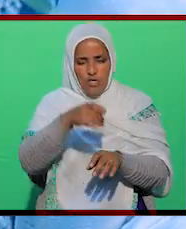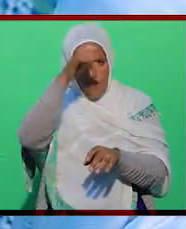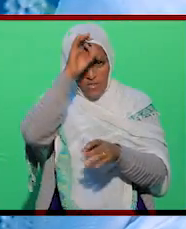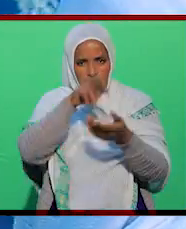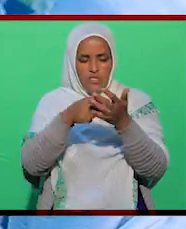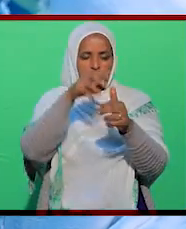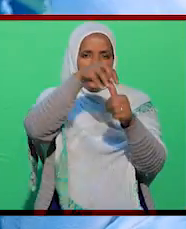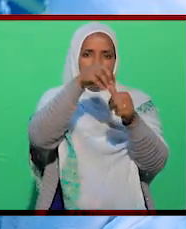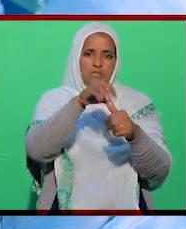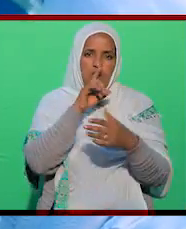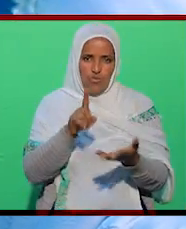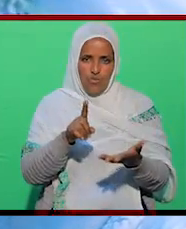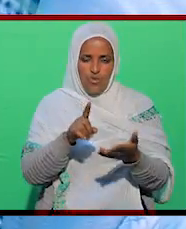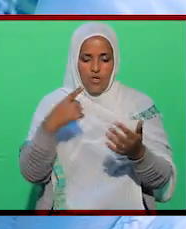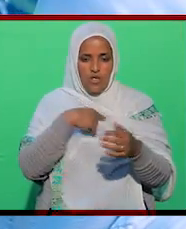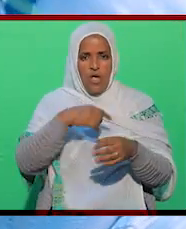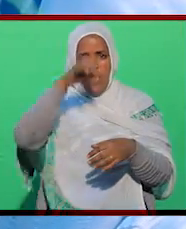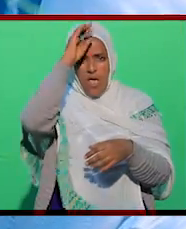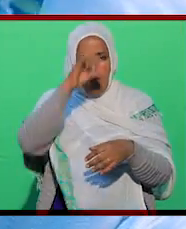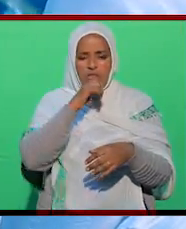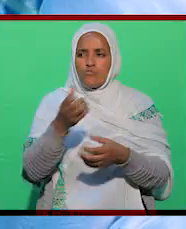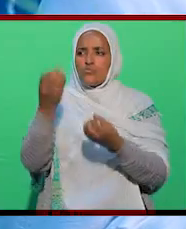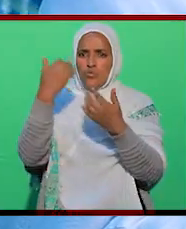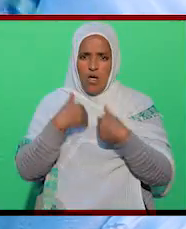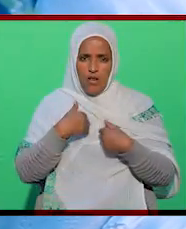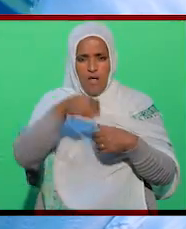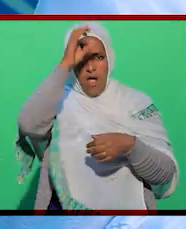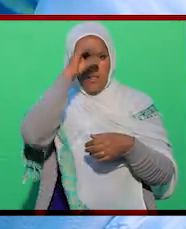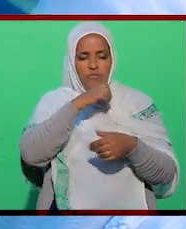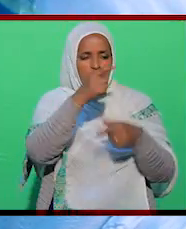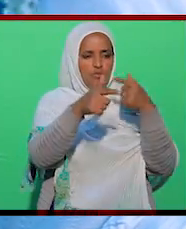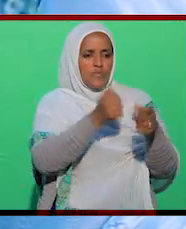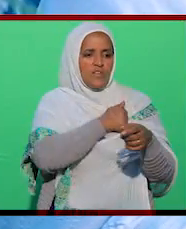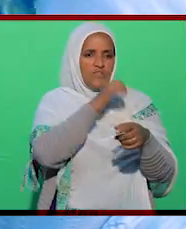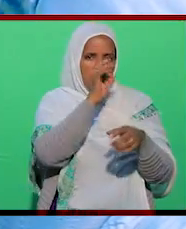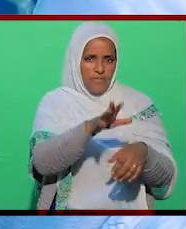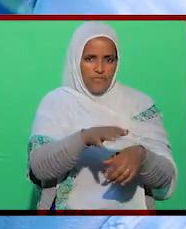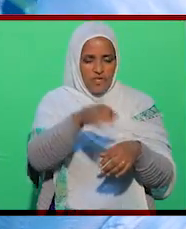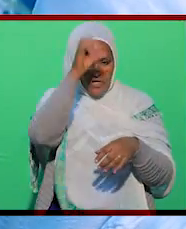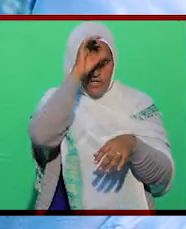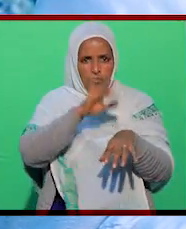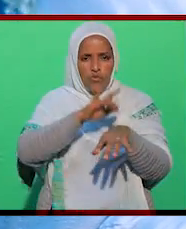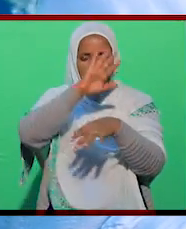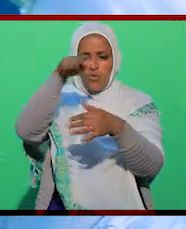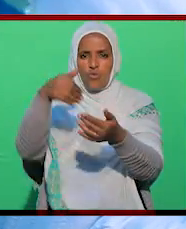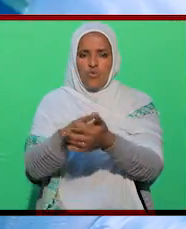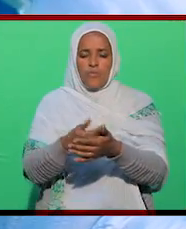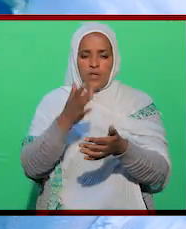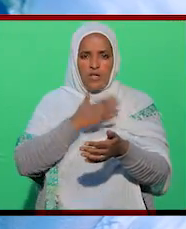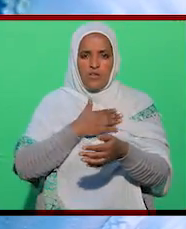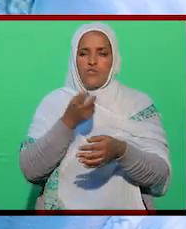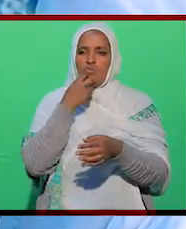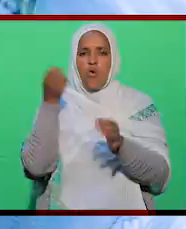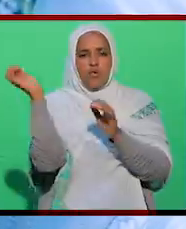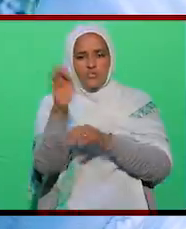ማጥመቅ ማለት የልጅነት ጥምቀት ነው። አሁን እኛ እኮ ያልተጠመቀ ስንት ሞልቶ ያልተጠመቀውን ሄዶ የሚደፍር የለም። የተጠመቀው ላይ ነው በቃ ሁሉም